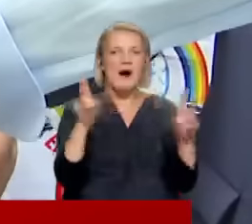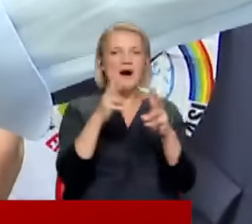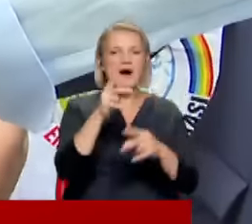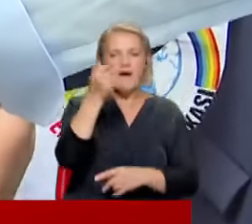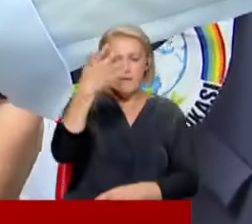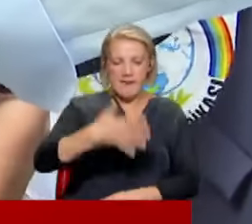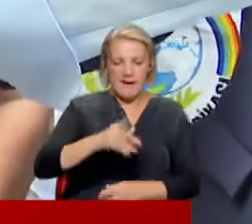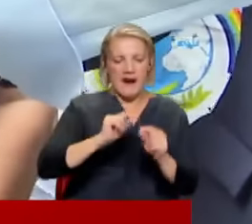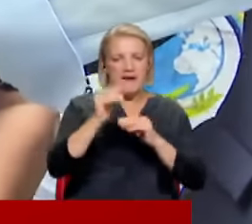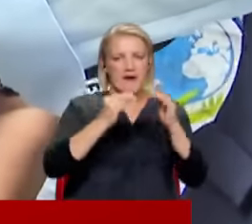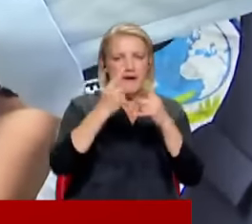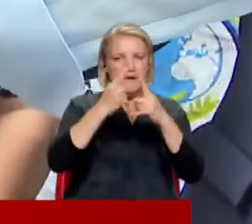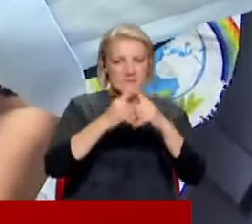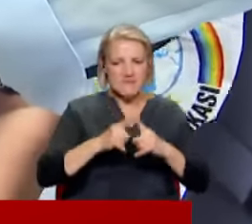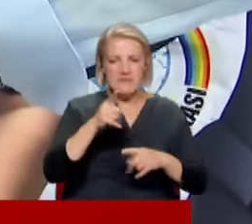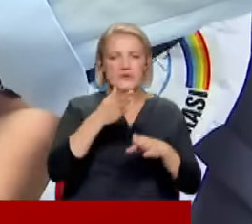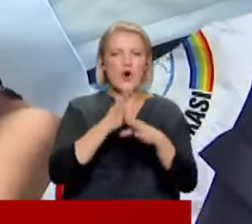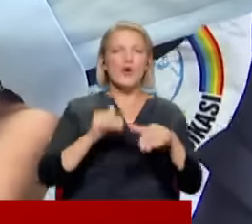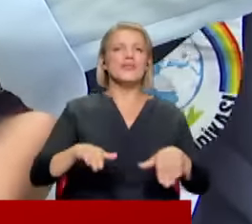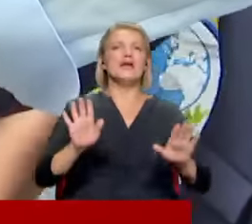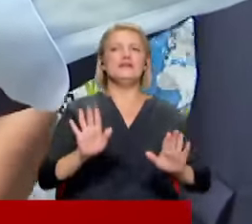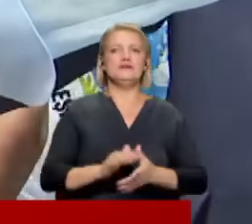rakamlar açıkladıkları rakamlar doğru değil